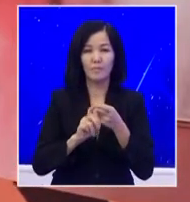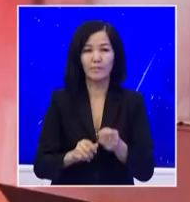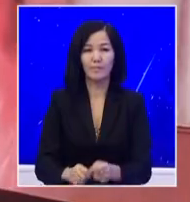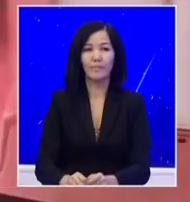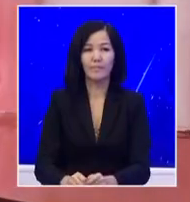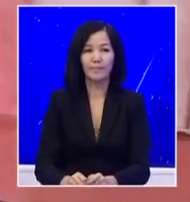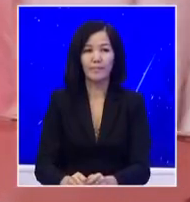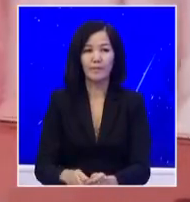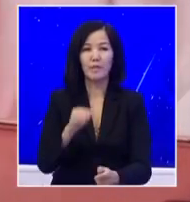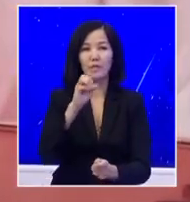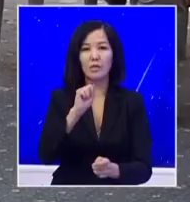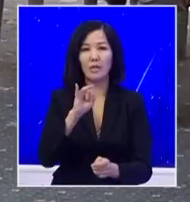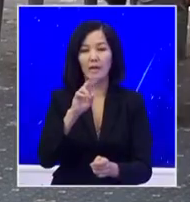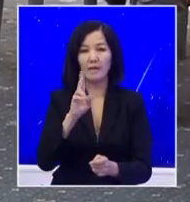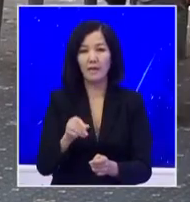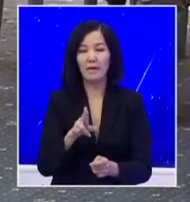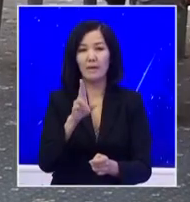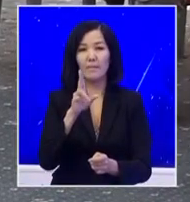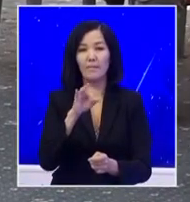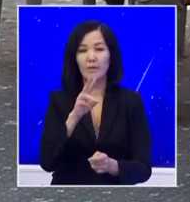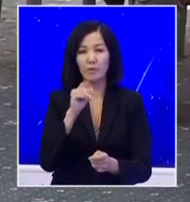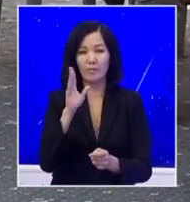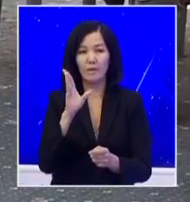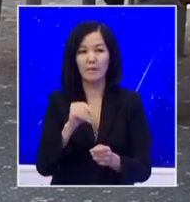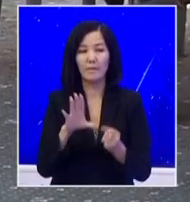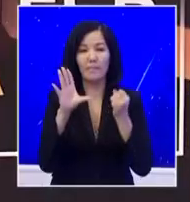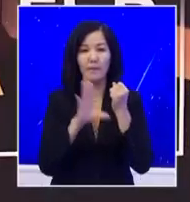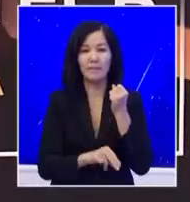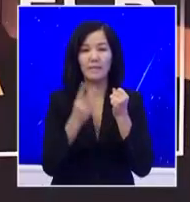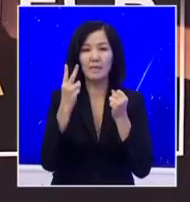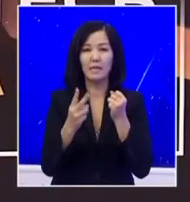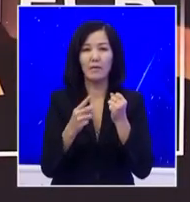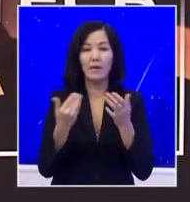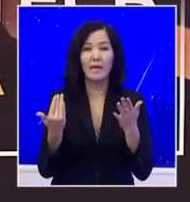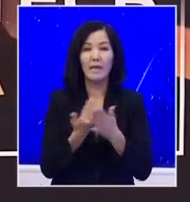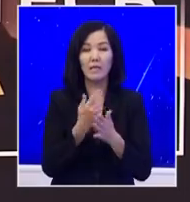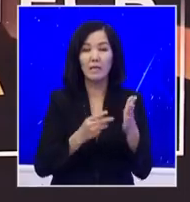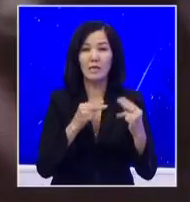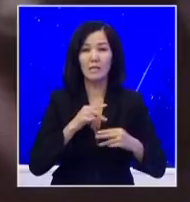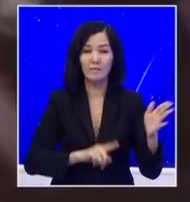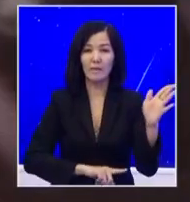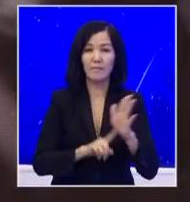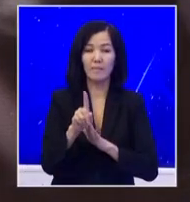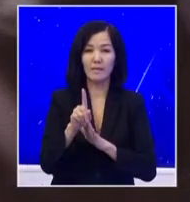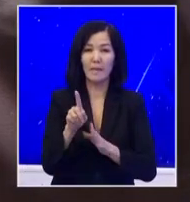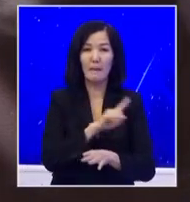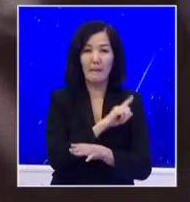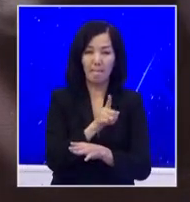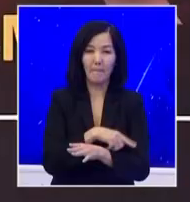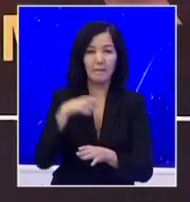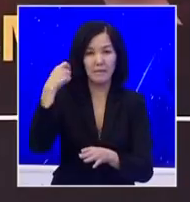Құрманбаев, Ерлан Азанбай, Абылай Құттықбайларда марапатталды. Соңғы екеуі арнаға енді келсе де мықты маман екенін